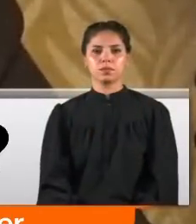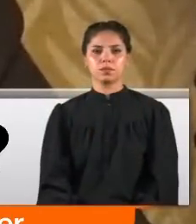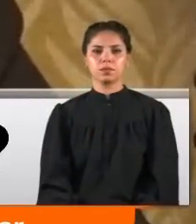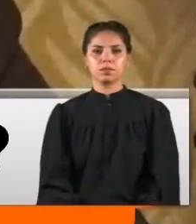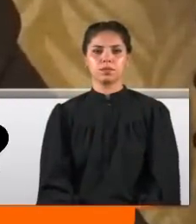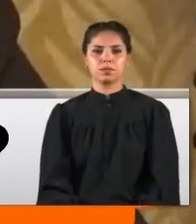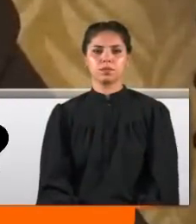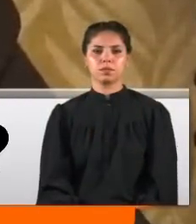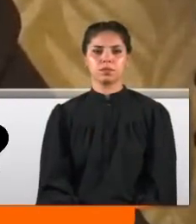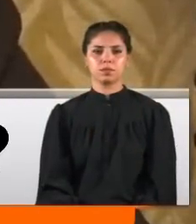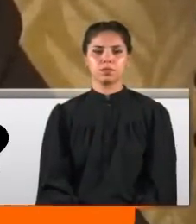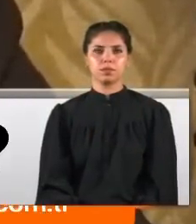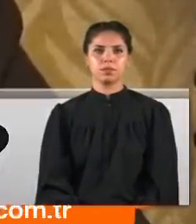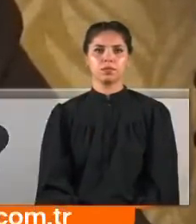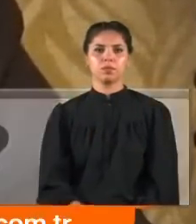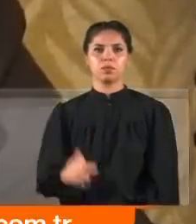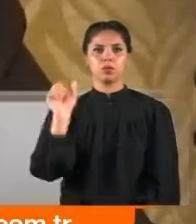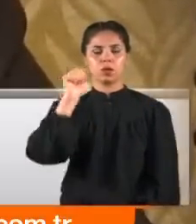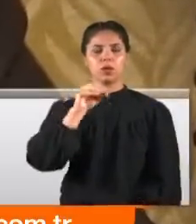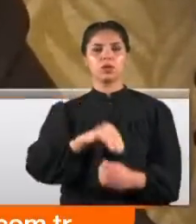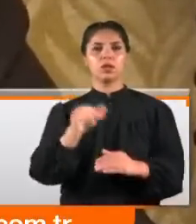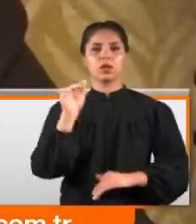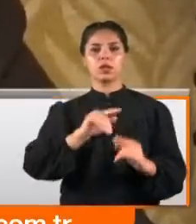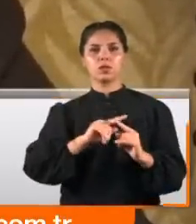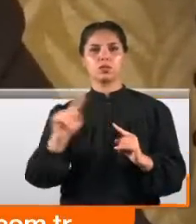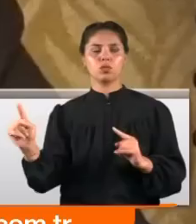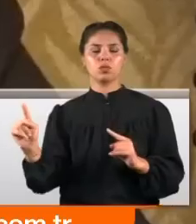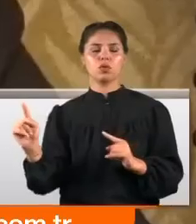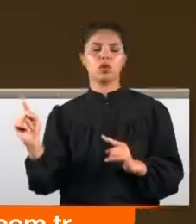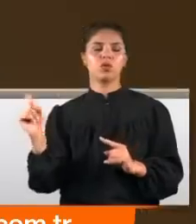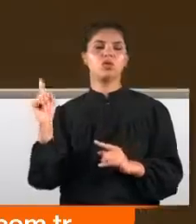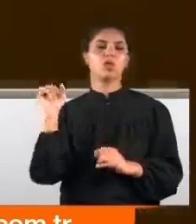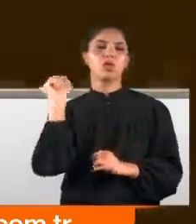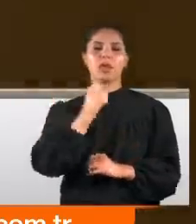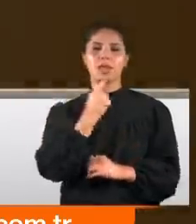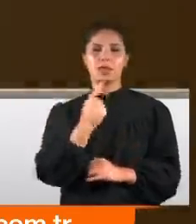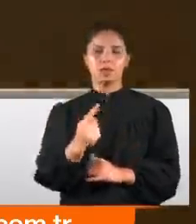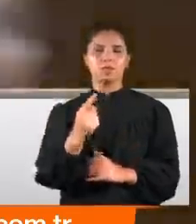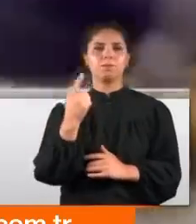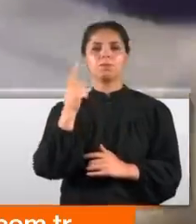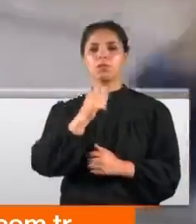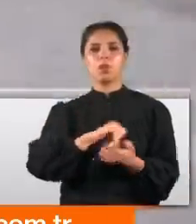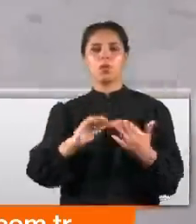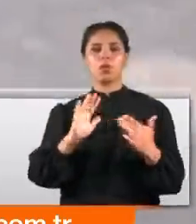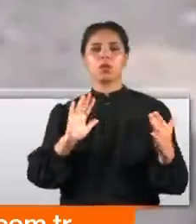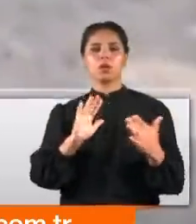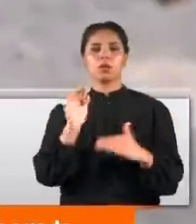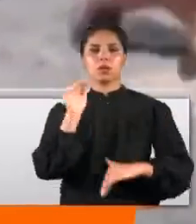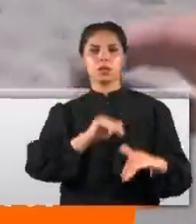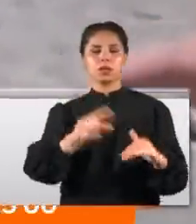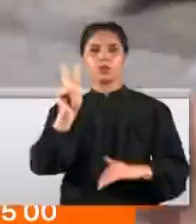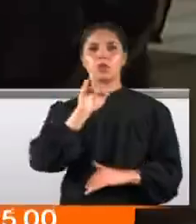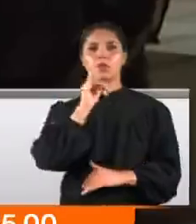Cumhurbaşkanı Guillermo Lasso suikast için seçim sürecine sabotaj yorumunu yaptı. Şoke edici olaya rağmen seçimler